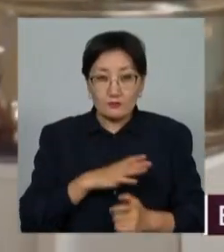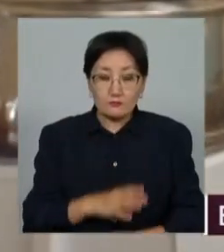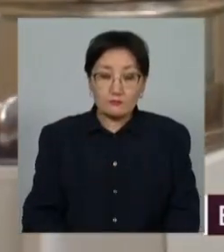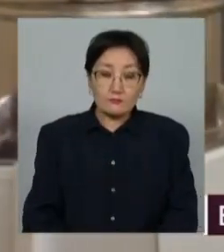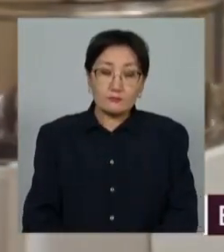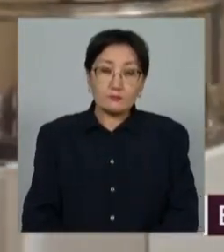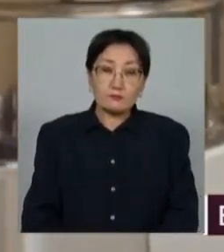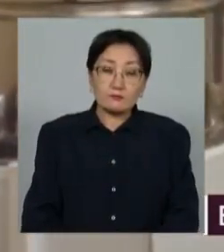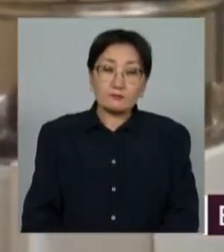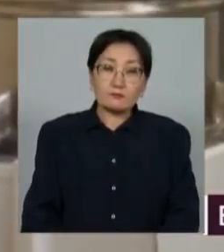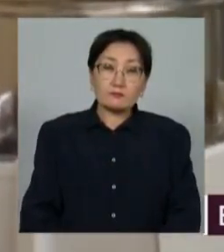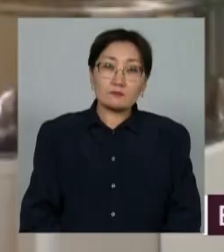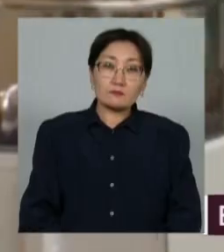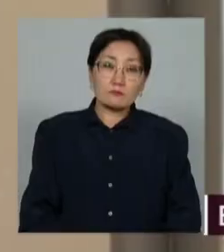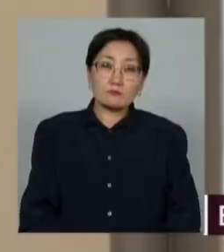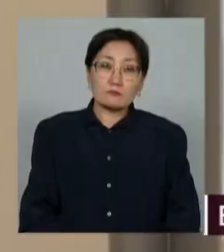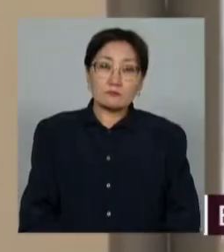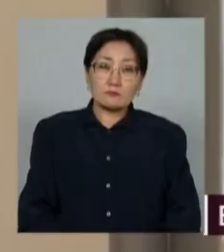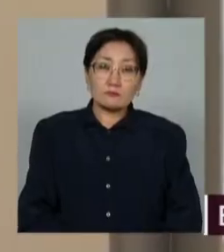салды.